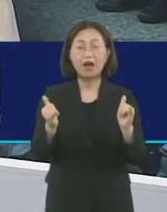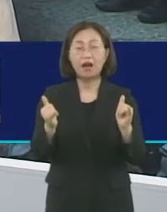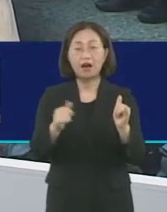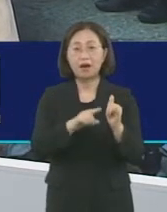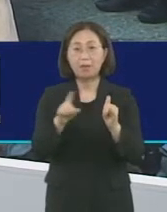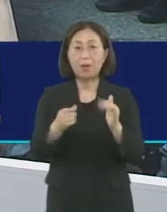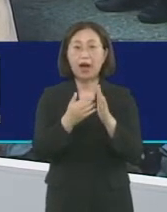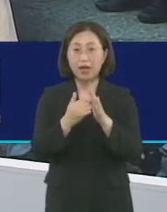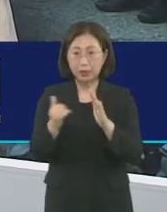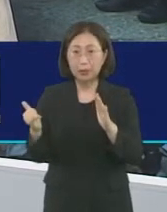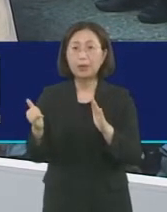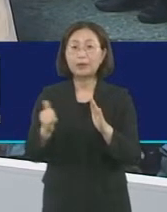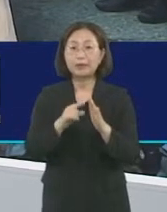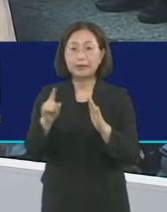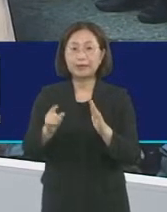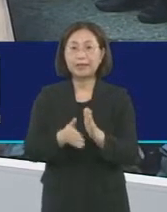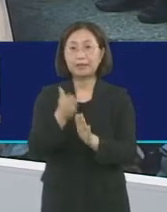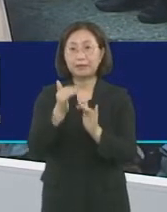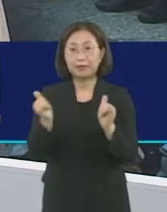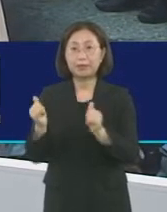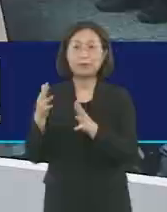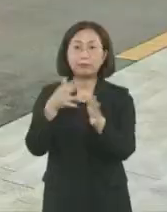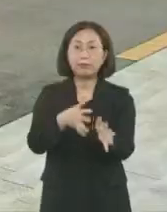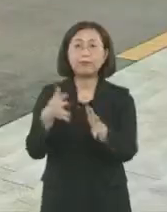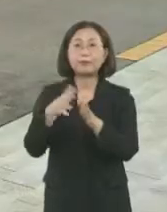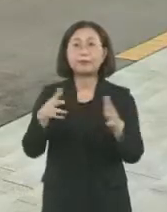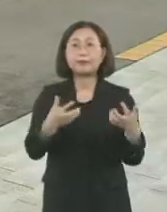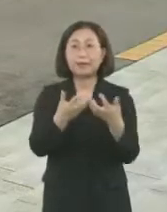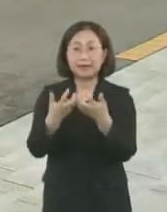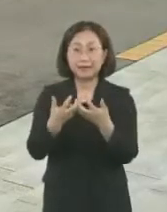가득했습니다. 이수복 기자입니다.